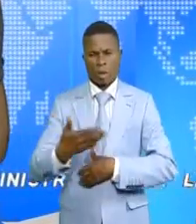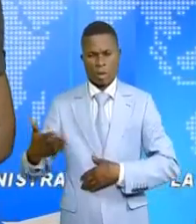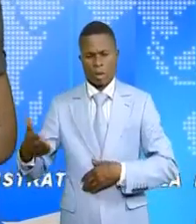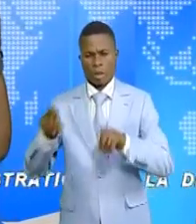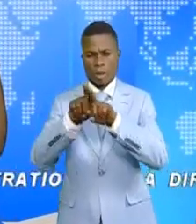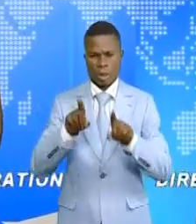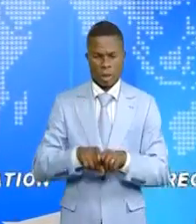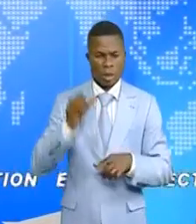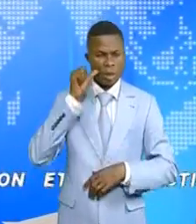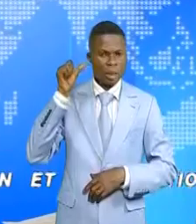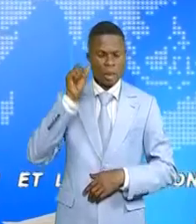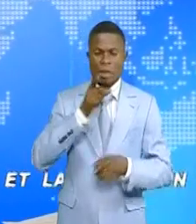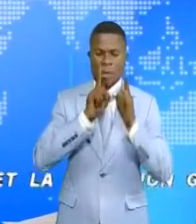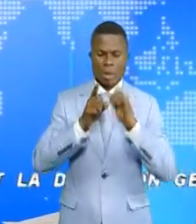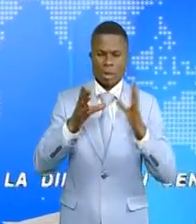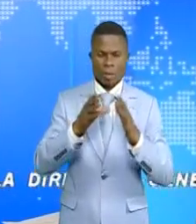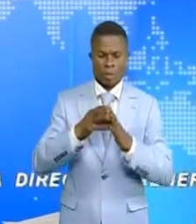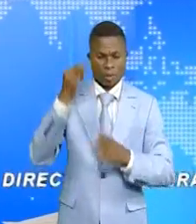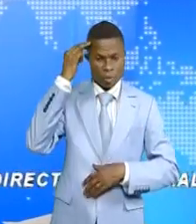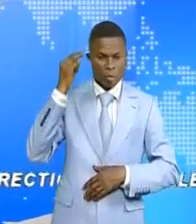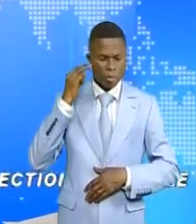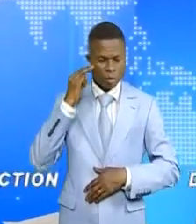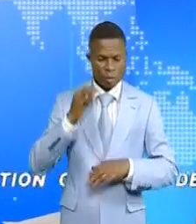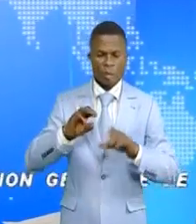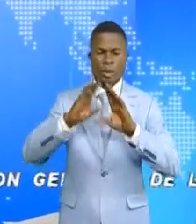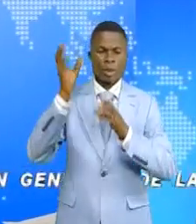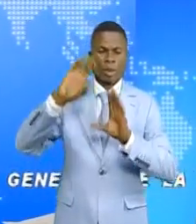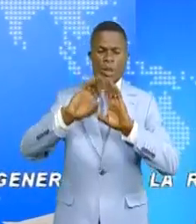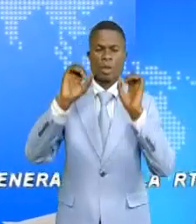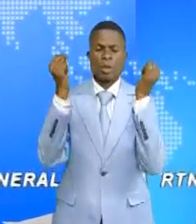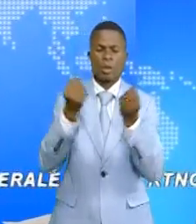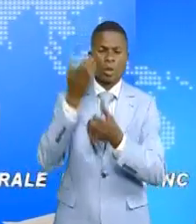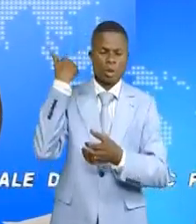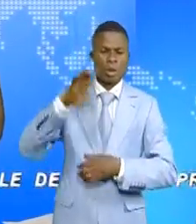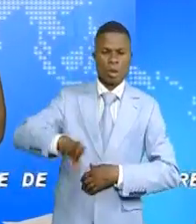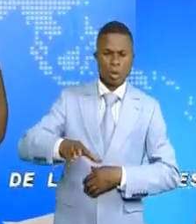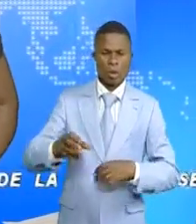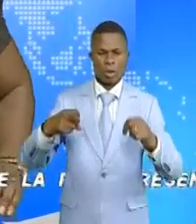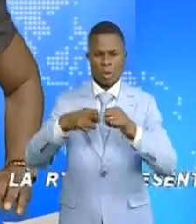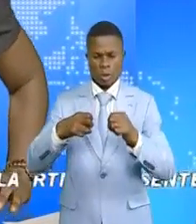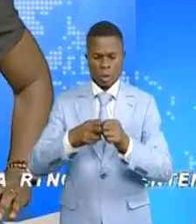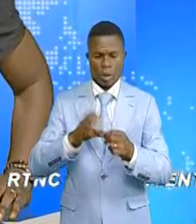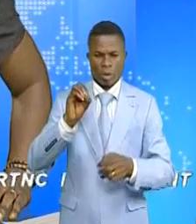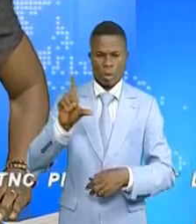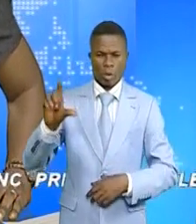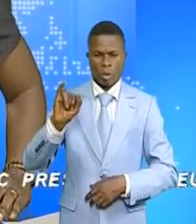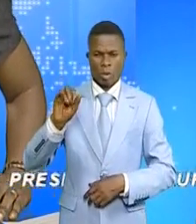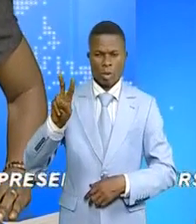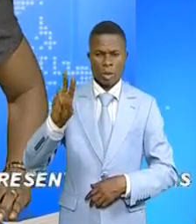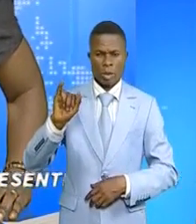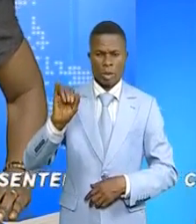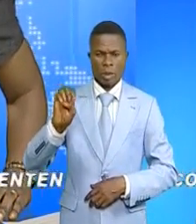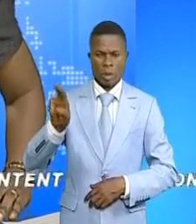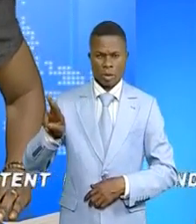transitionnelle. Hier, il a échangé avec le ministre des Ressources hydrauliques et électricité, Olivier Mwenze-Mukaleng.